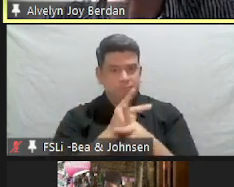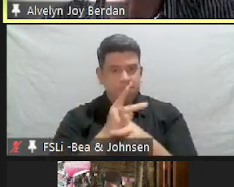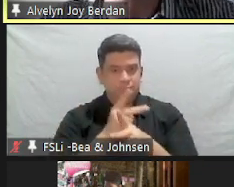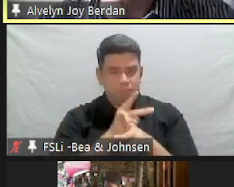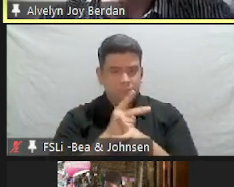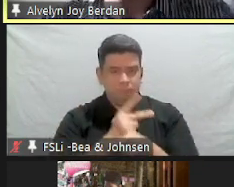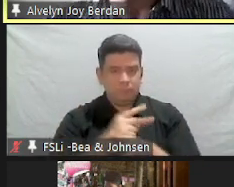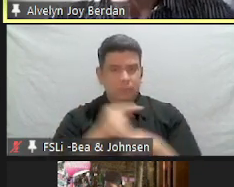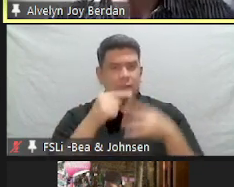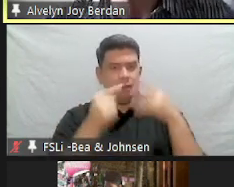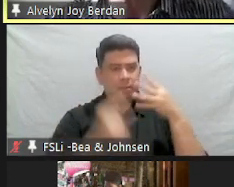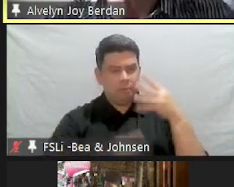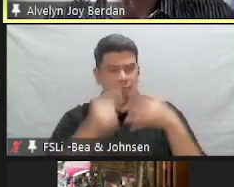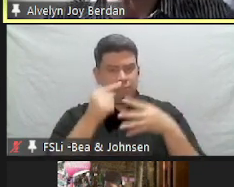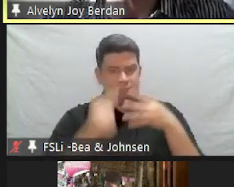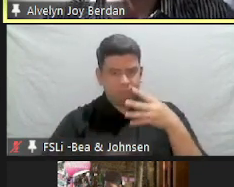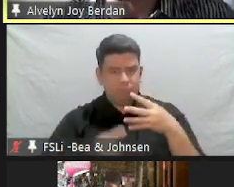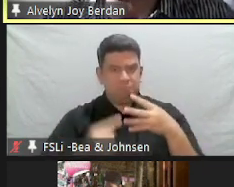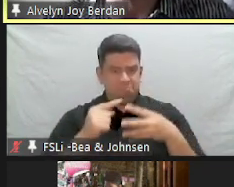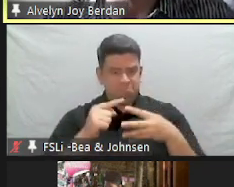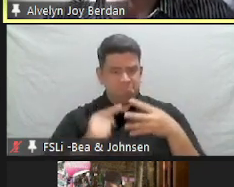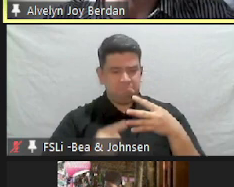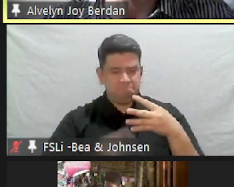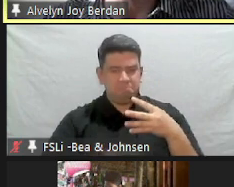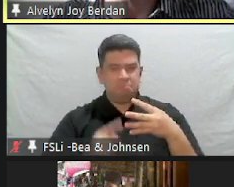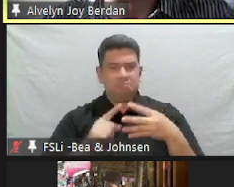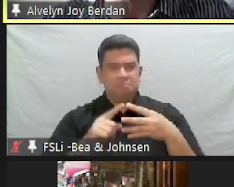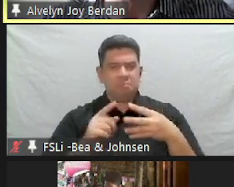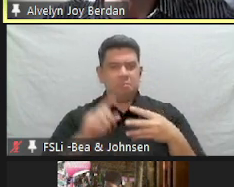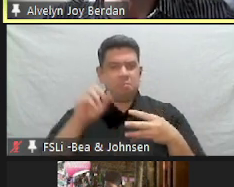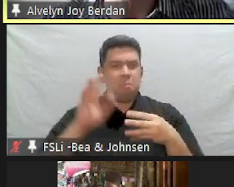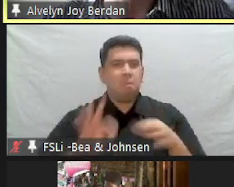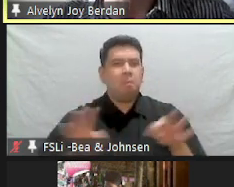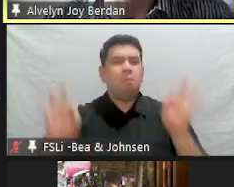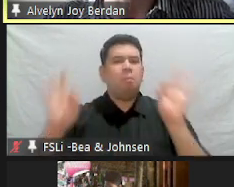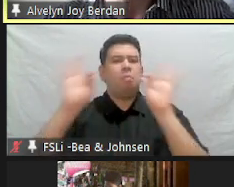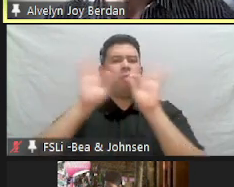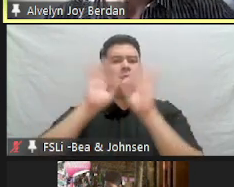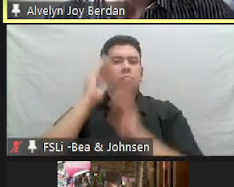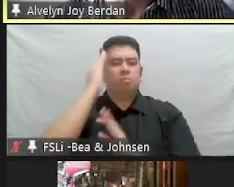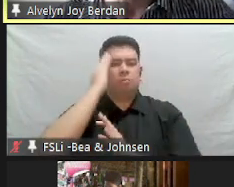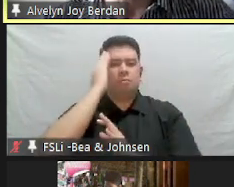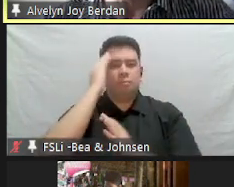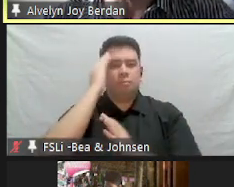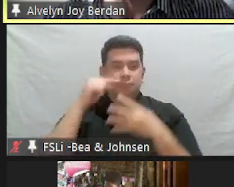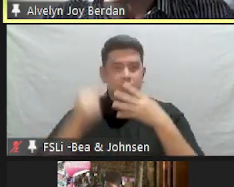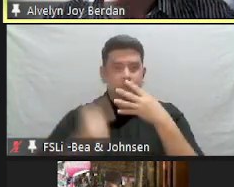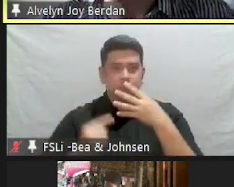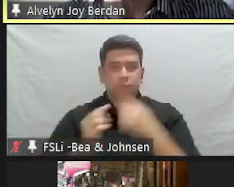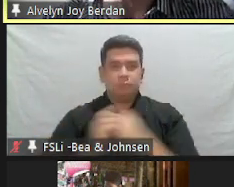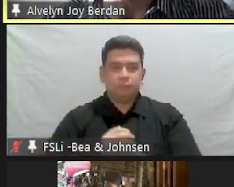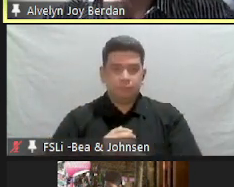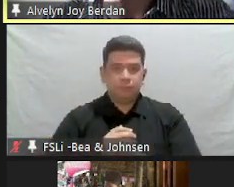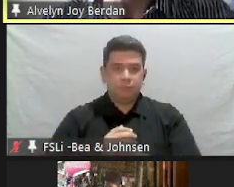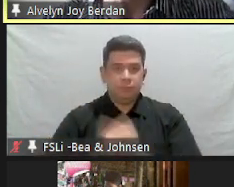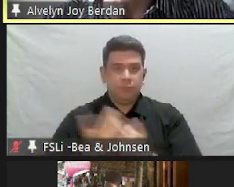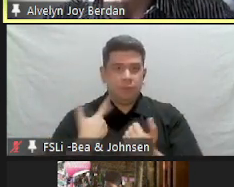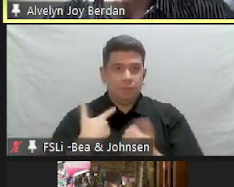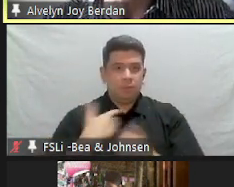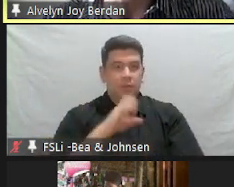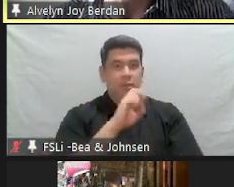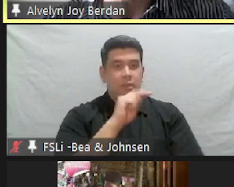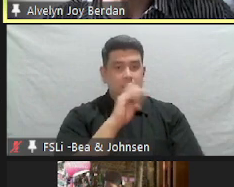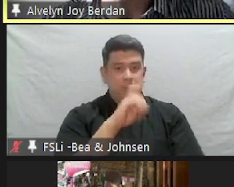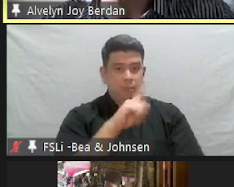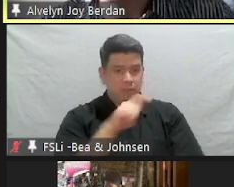ng mga nakatatanda. Bukod po tayo sa mga, alam po naman natin sa lahat po ng nasa Education Network. Mga members, alam